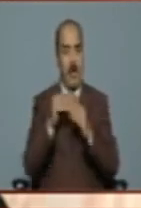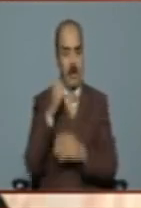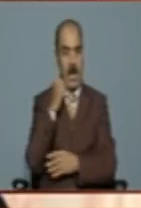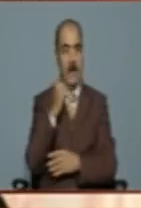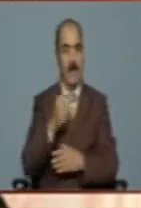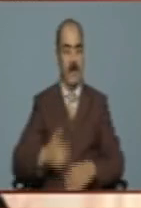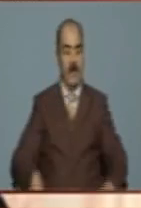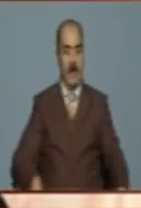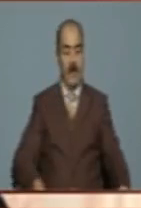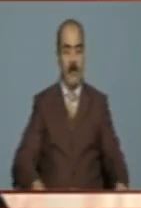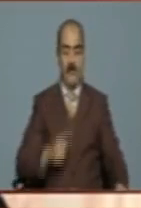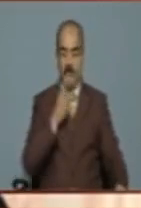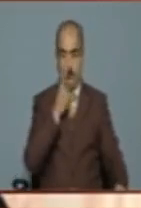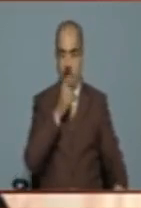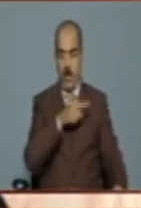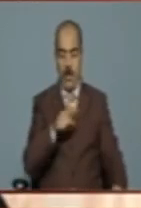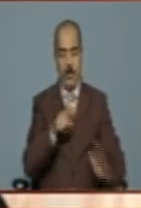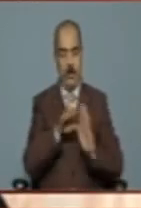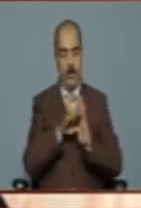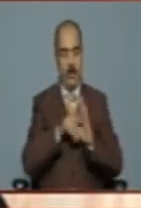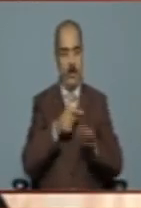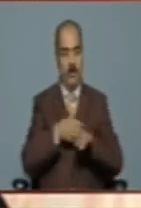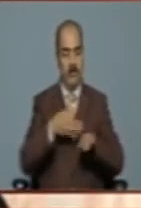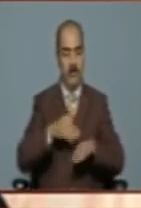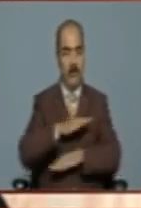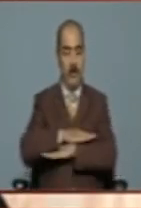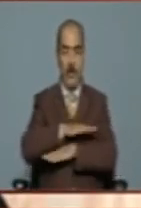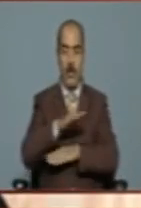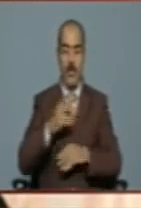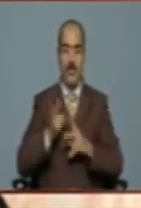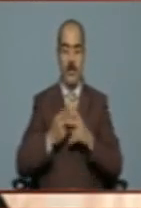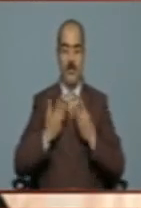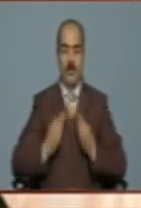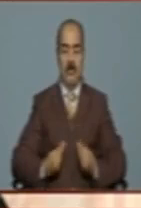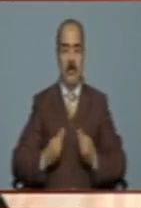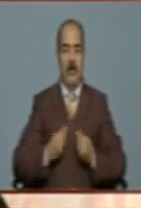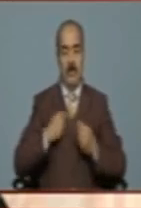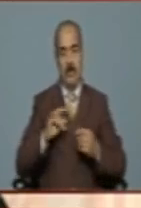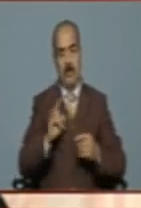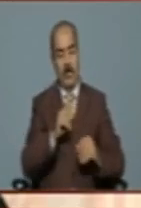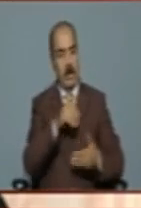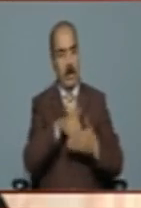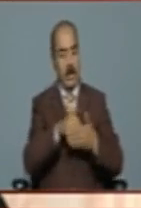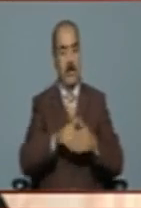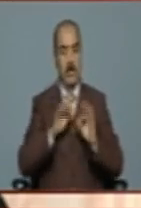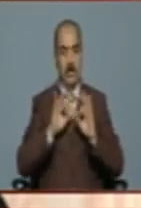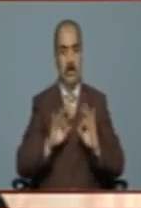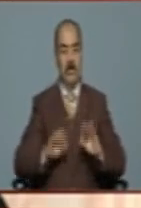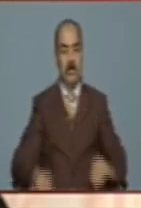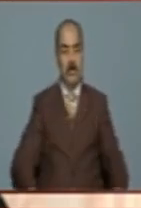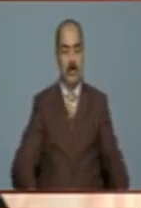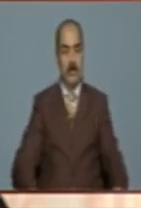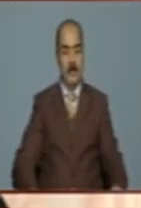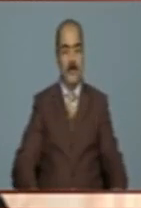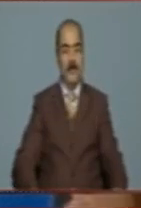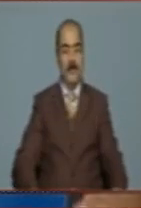التزاما انضباطا وتحضرا في متابعة العملية الانتخابية سواء